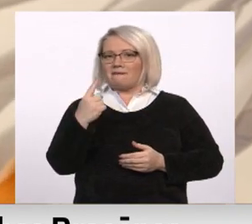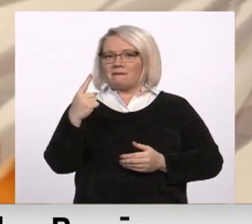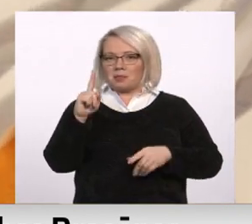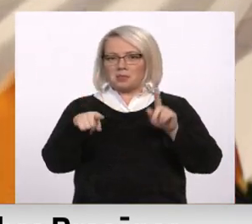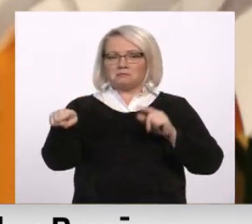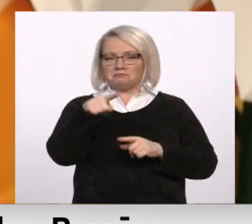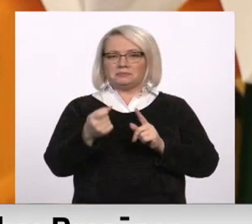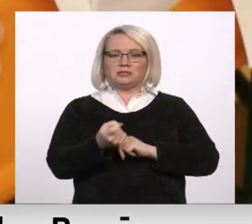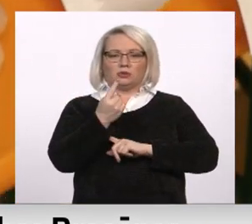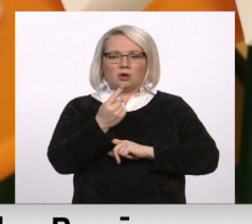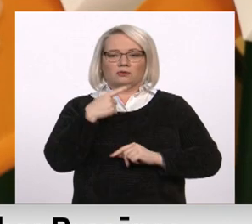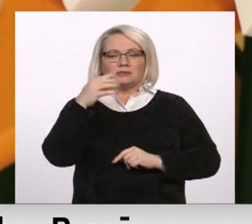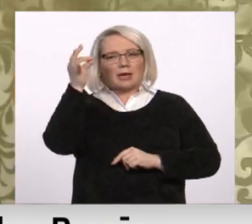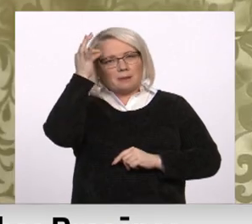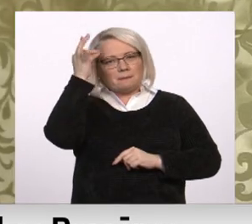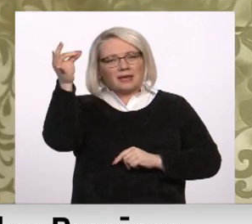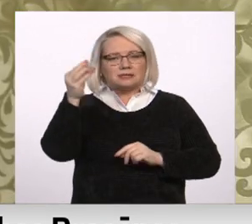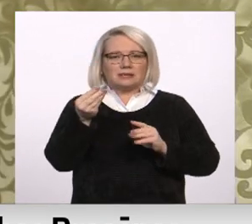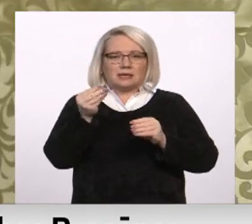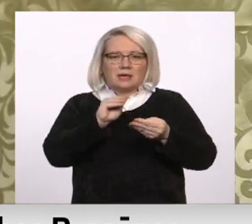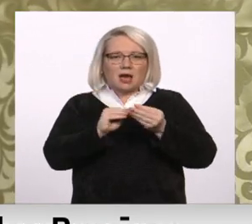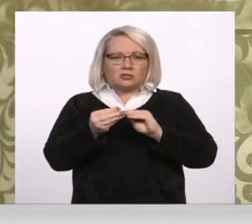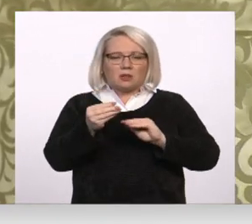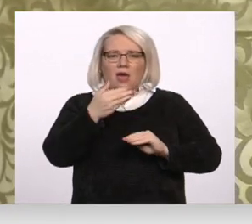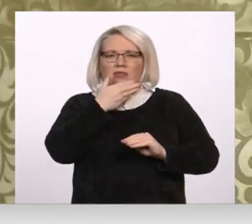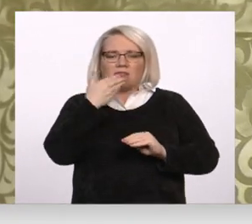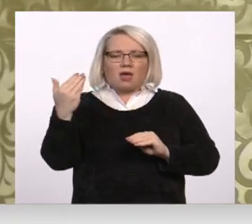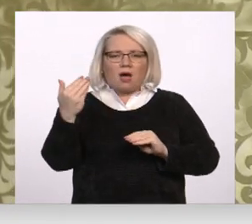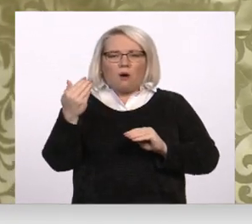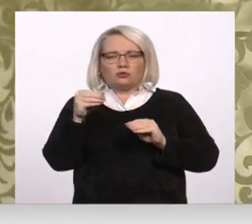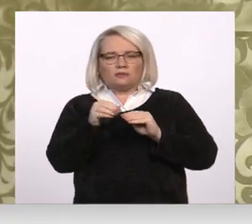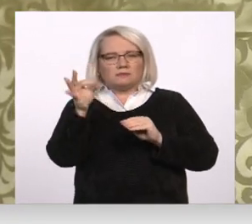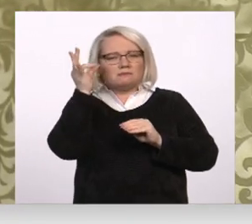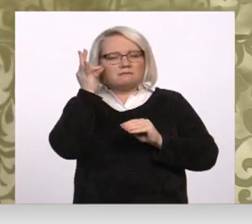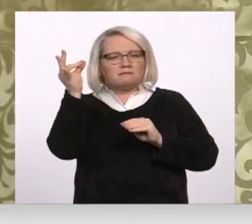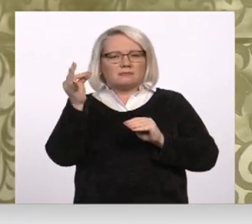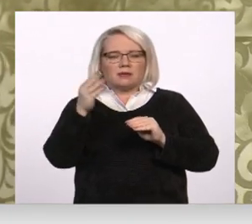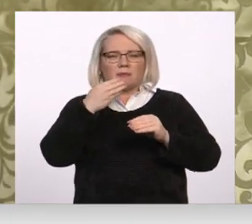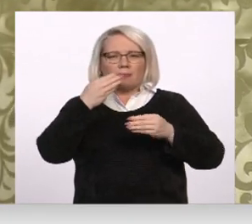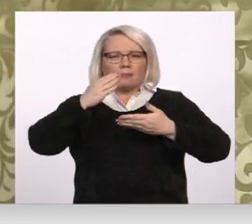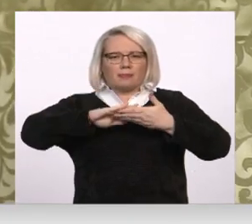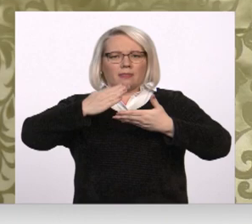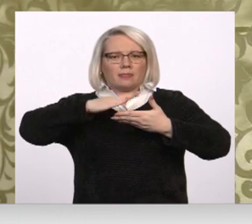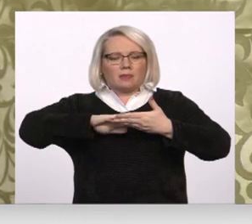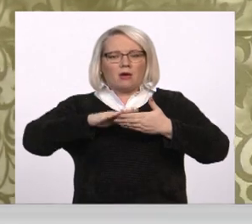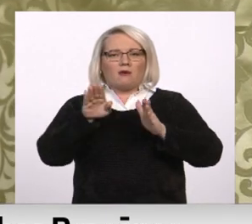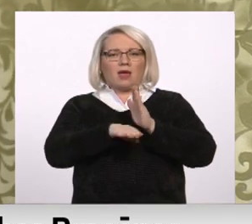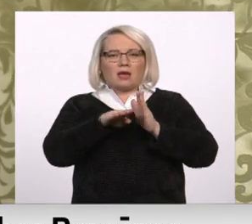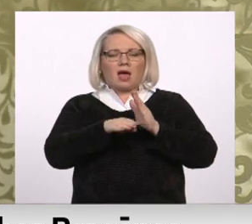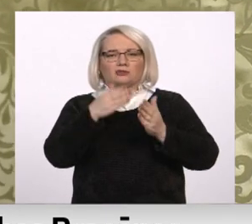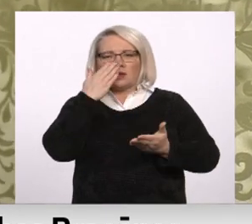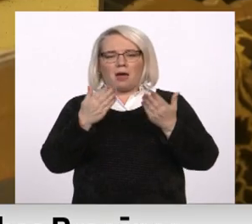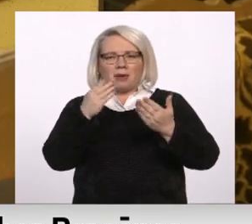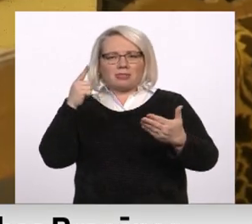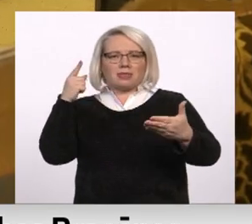izdodas. Precīzi viņas ir jāsaloka, lai nav tur šķībi kaut kas pa maliņām, viss precīzi. Un tad vienkārši jāmēģina